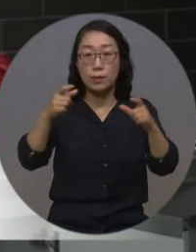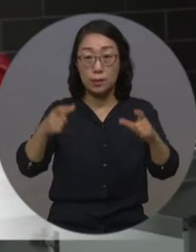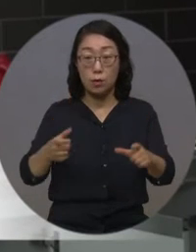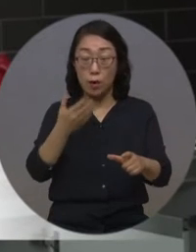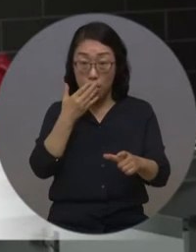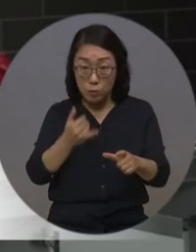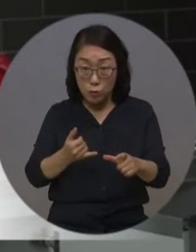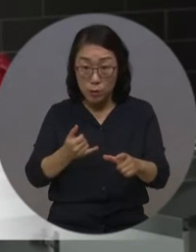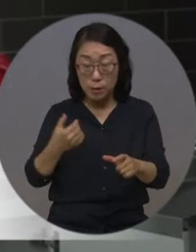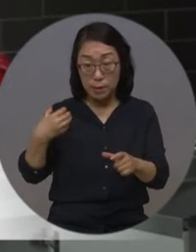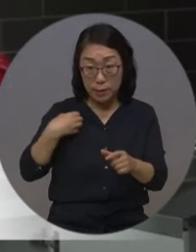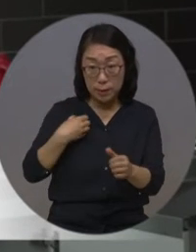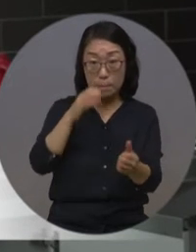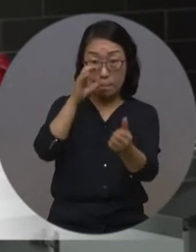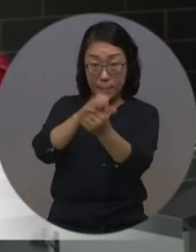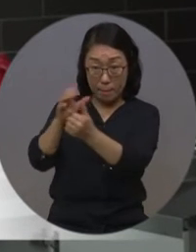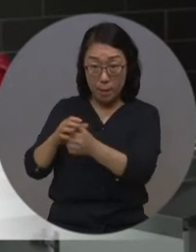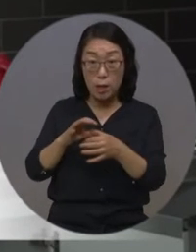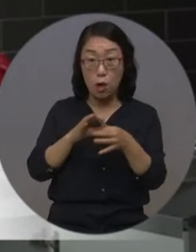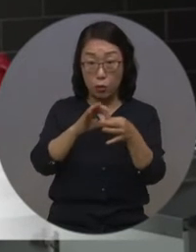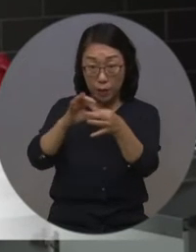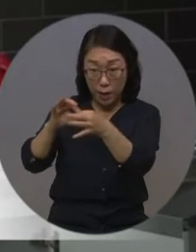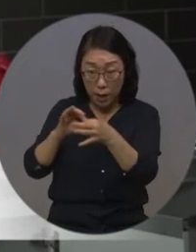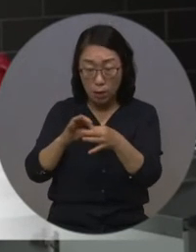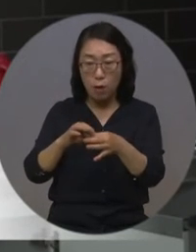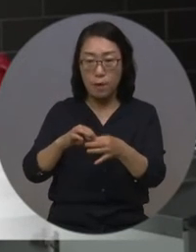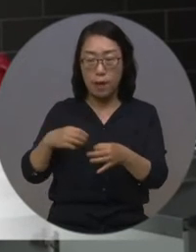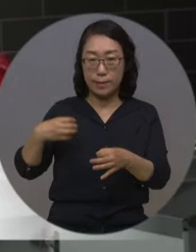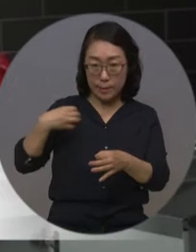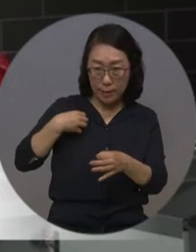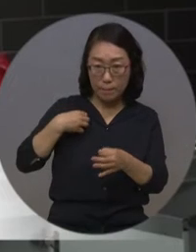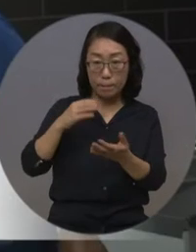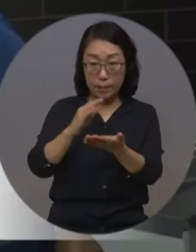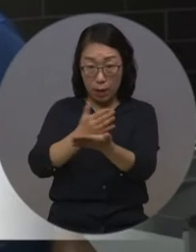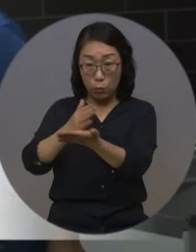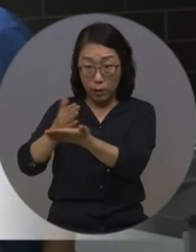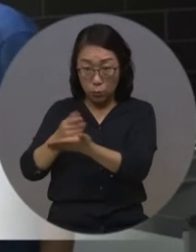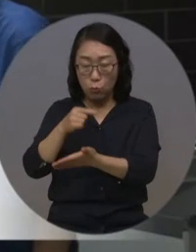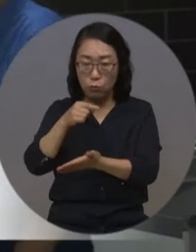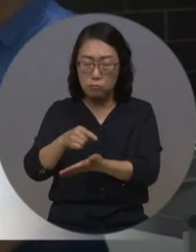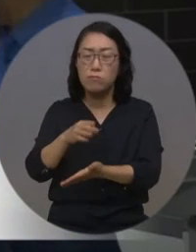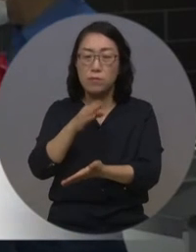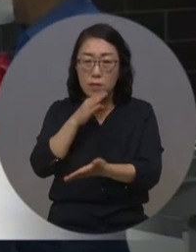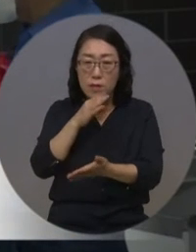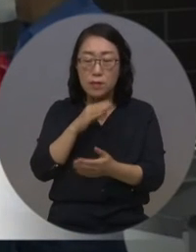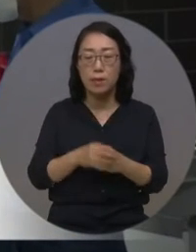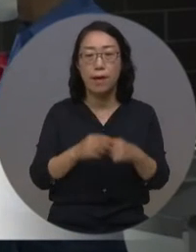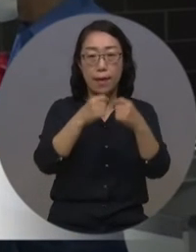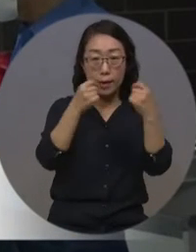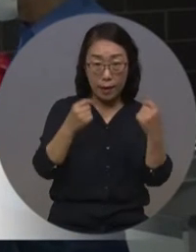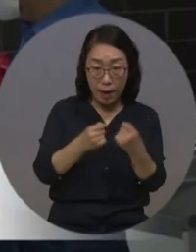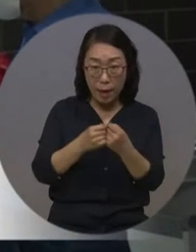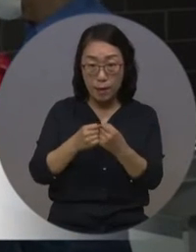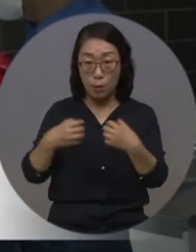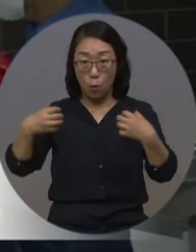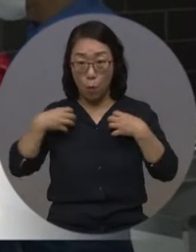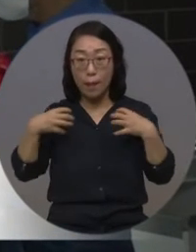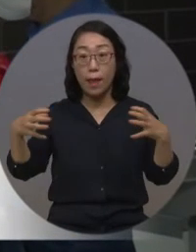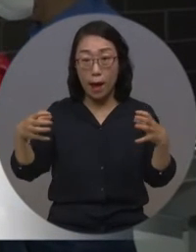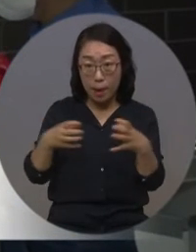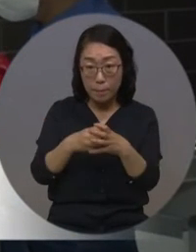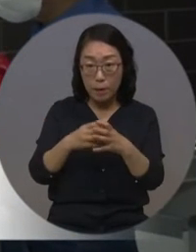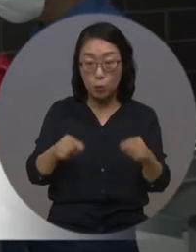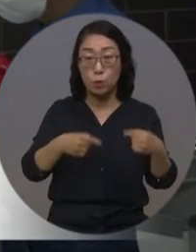가능한 어떤 자원을 연계하고 각자 또 역할을 부여함으로써 이것이야말로 민과 관이 함께하고 주민이